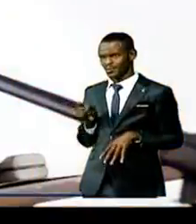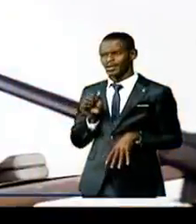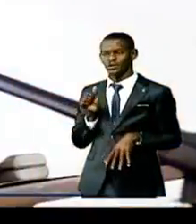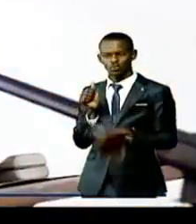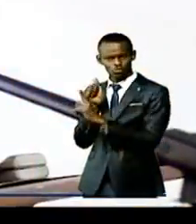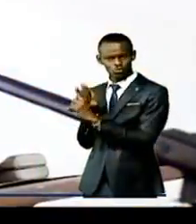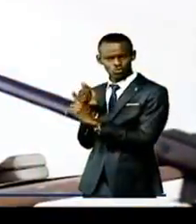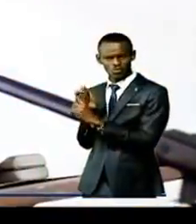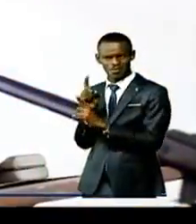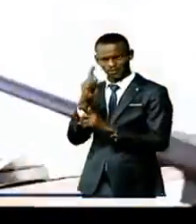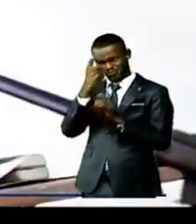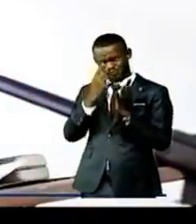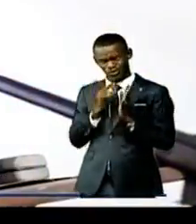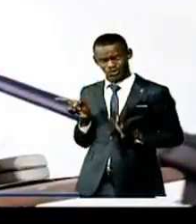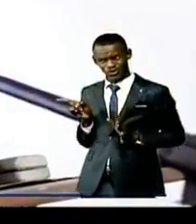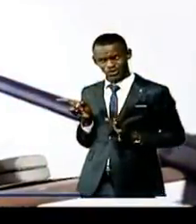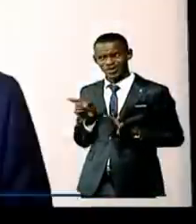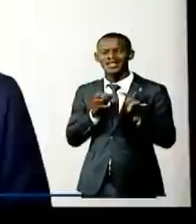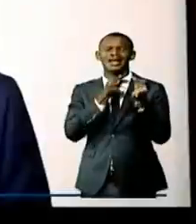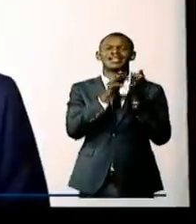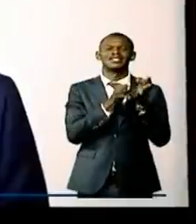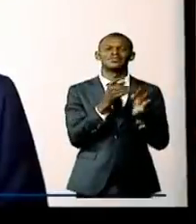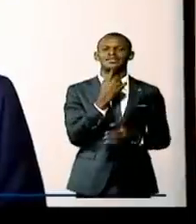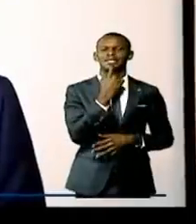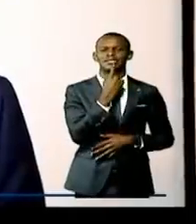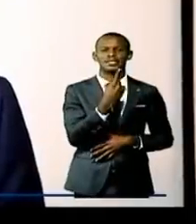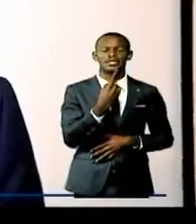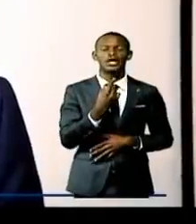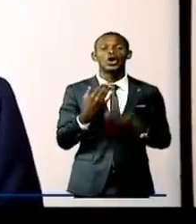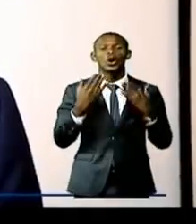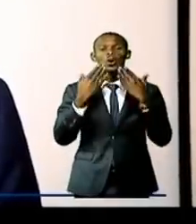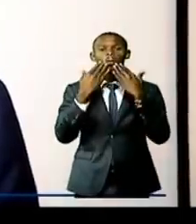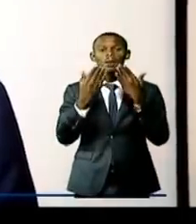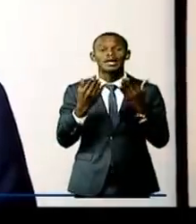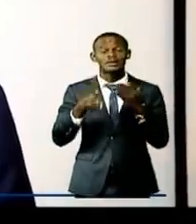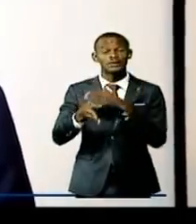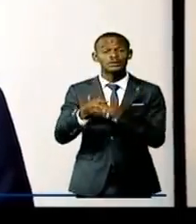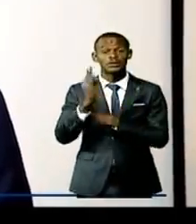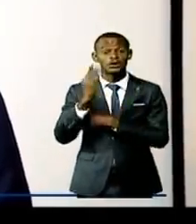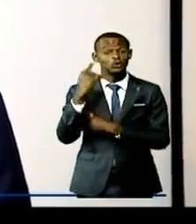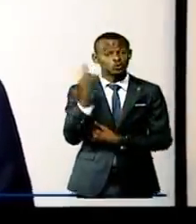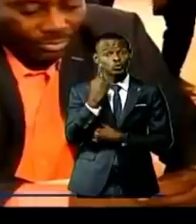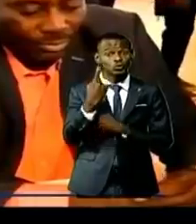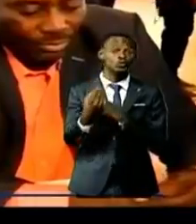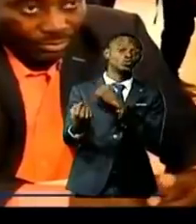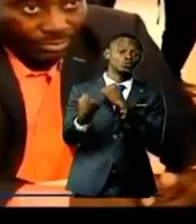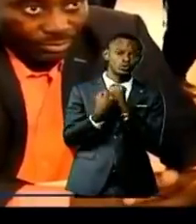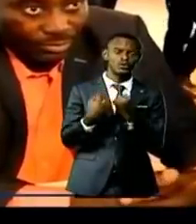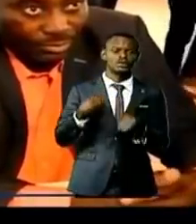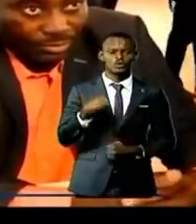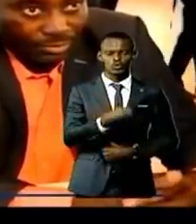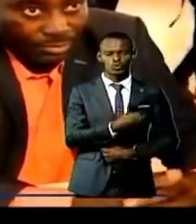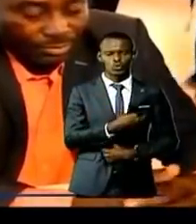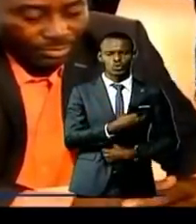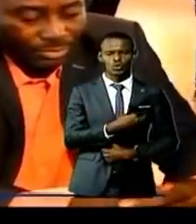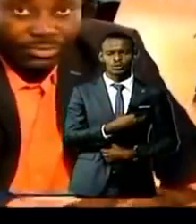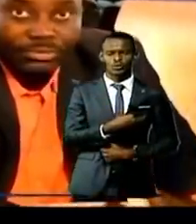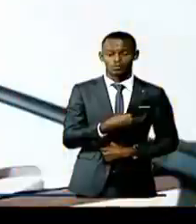en tout lieu et en tout temps. Que le buffet de ce soir soit un symbole